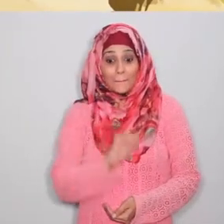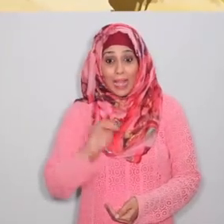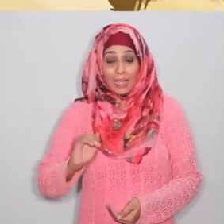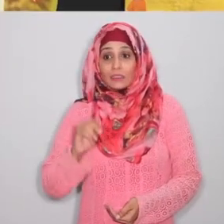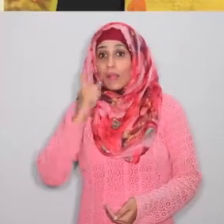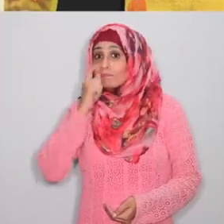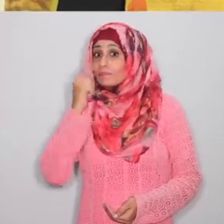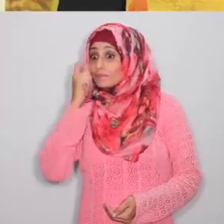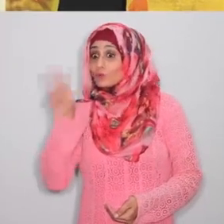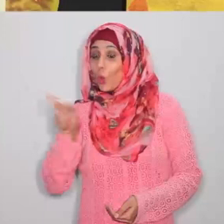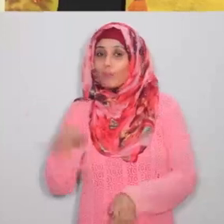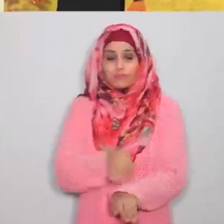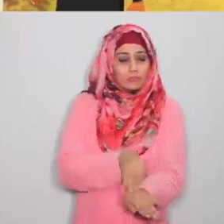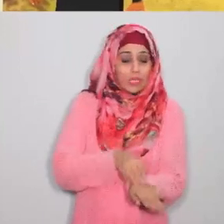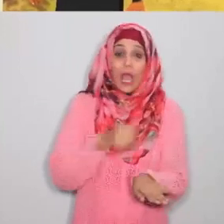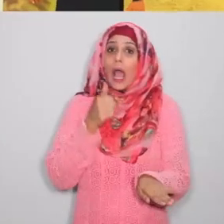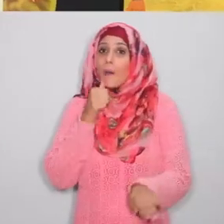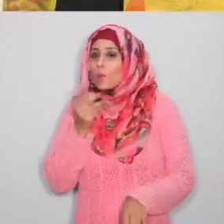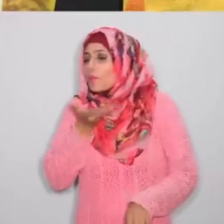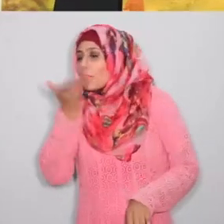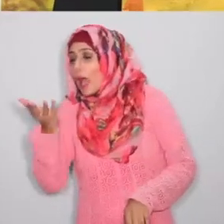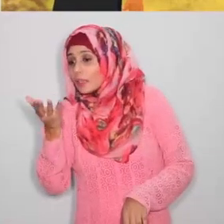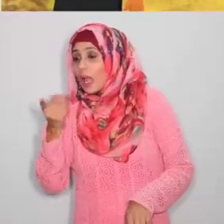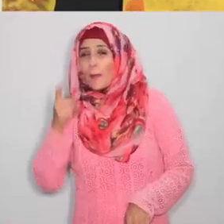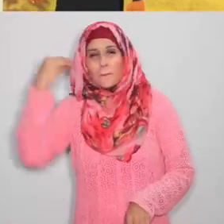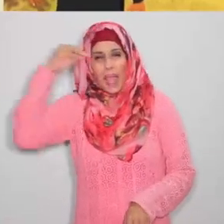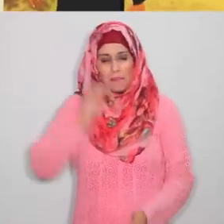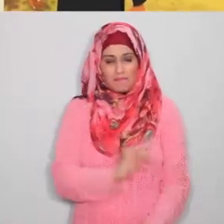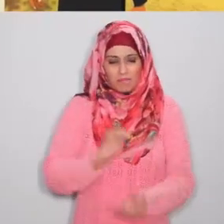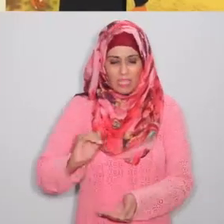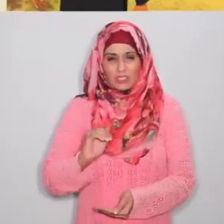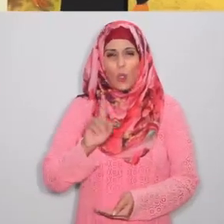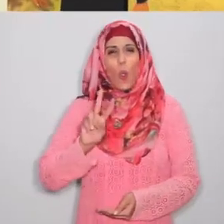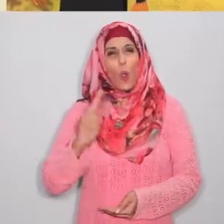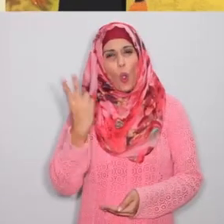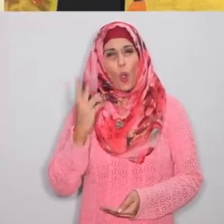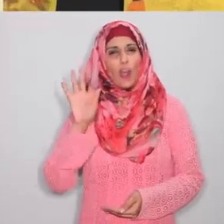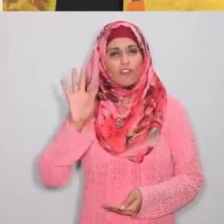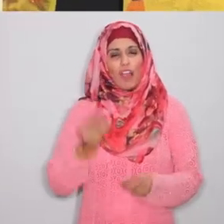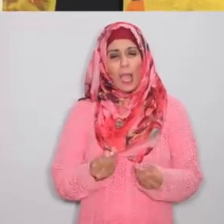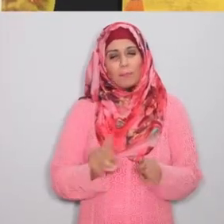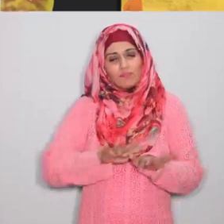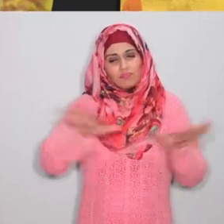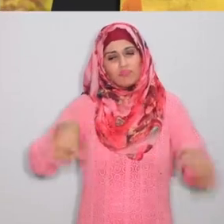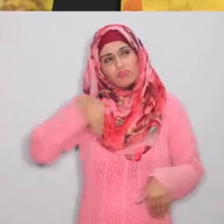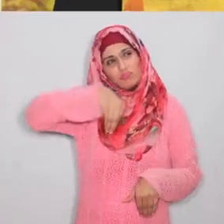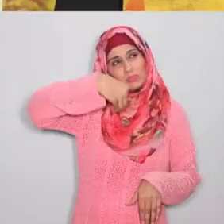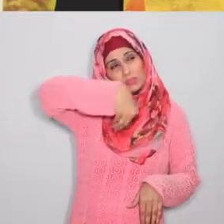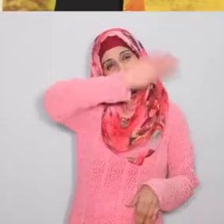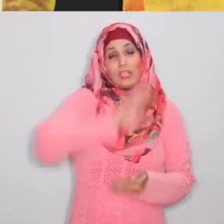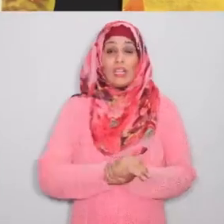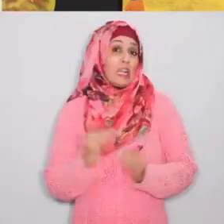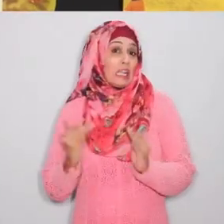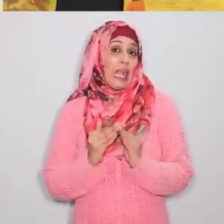थे, लेकिन अब्बू ने उन्हें बताया कि वो इन बच्चों को किसी फार्म को बेच देंगे, क्योंकि घर में तो उन्हें रखने की